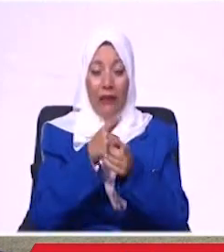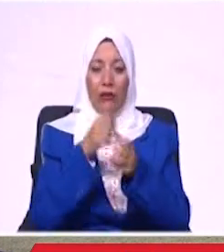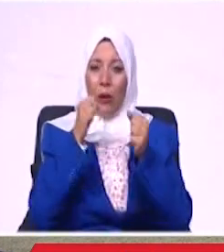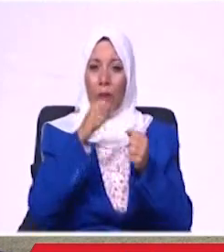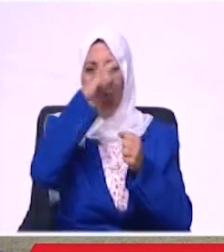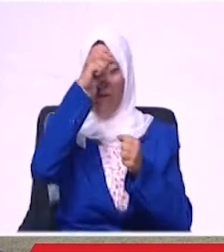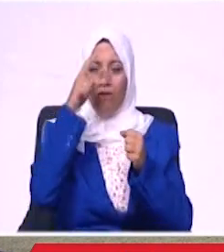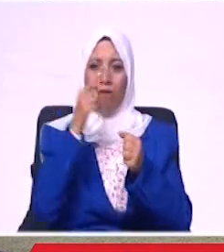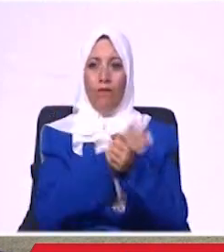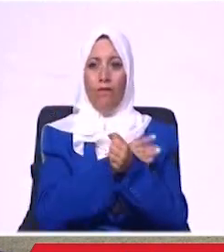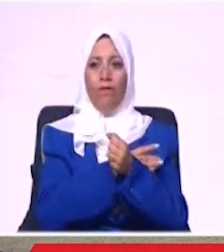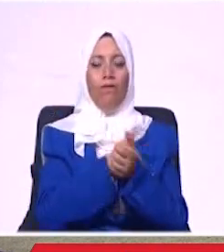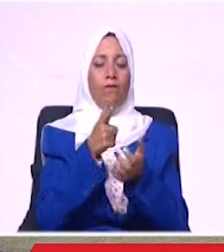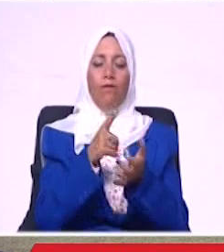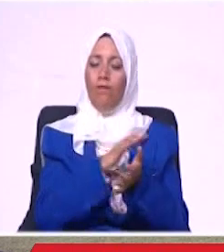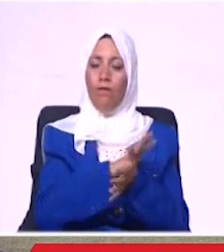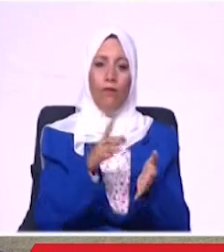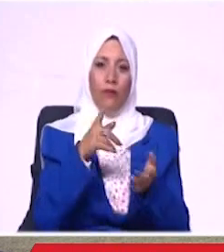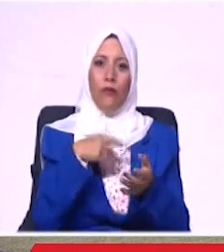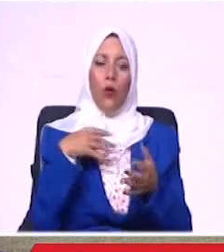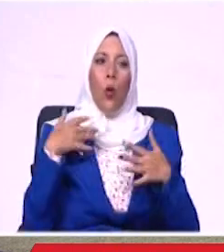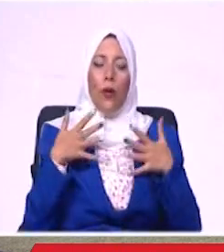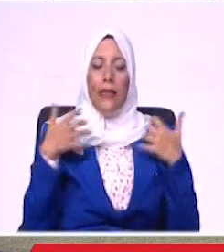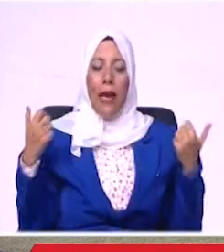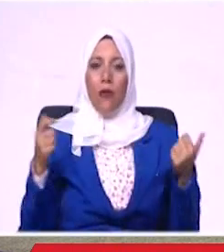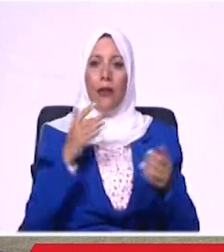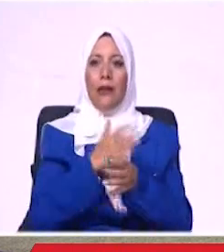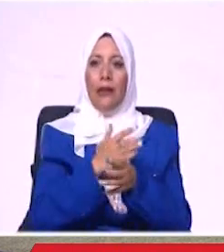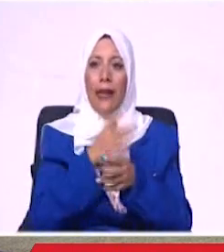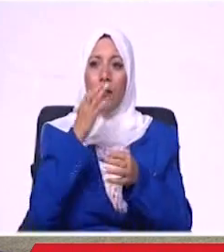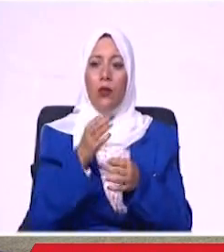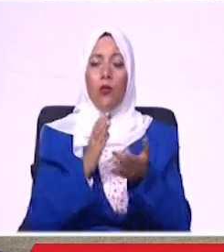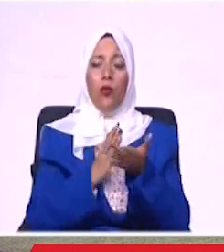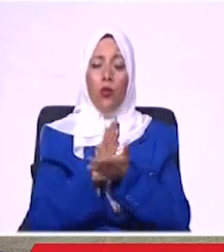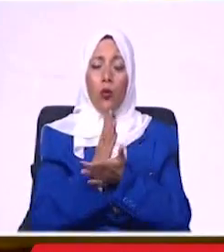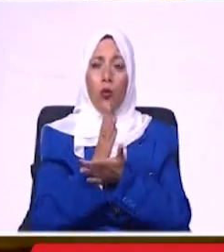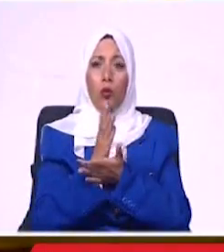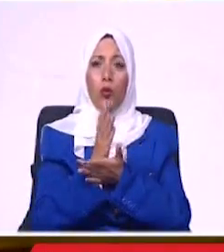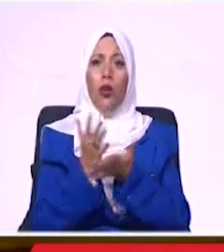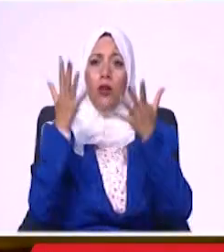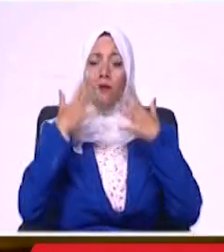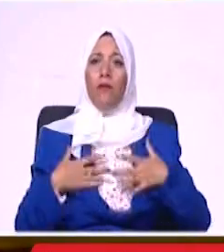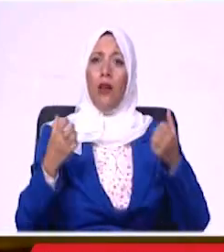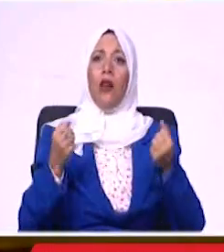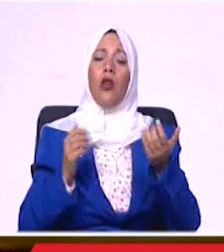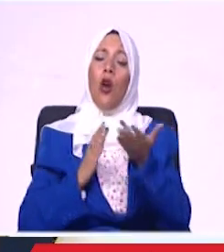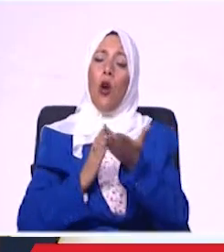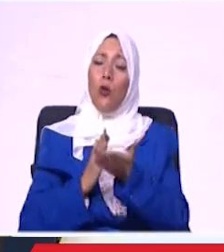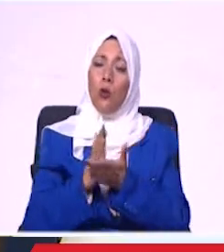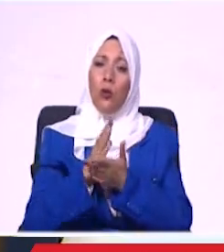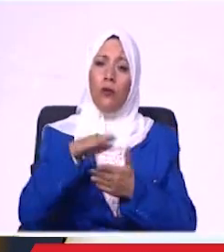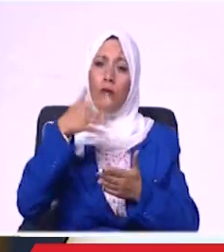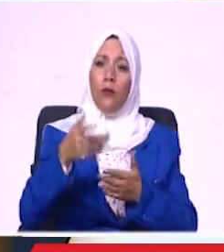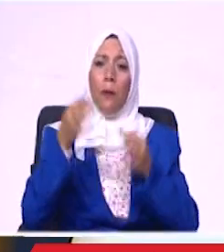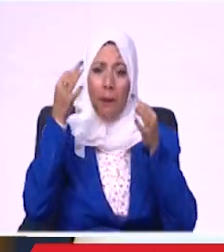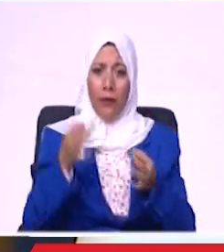الدنيا تستاهل فيش اي أي حاجة حاجه في بتظبط الدنيا صحيح. والله، ولا حاجه في ما الدنيا. الواحد دايما يقول يا رب اللهم العافية ودوام العافية. يا خرابي،